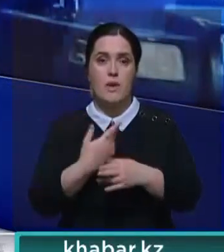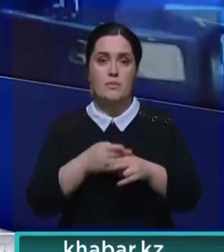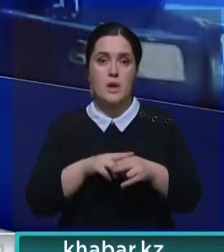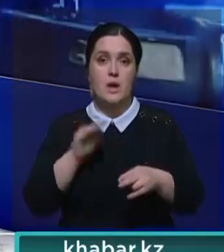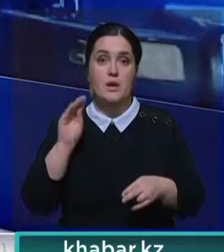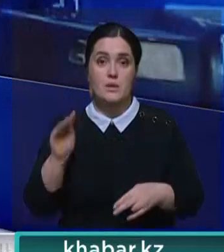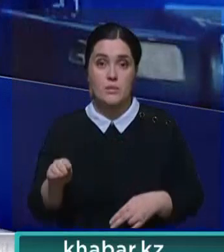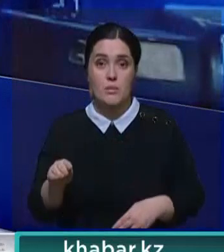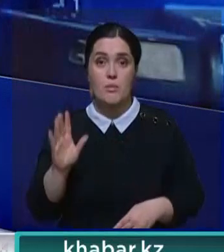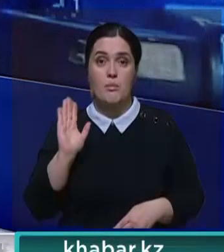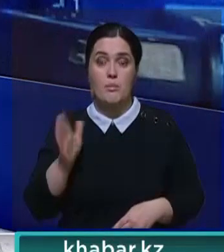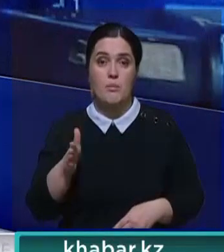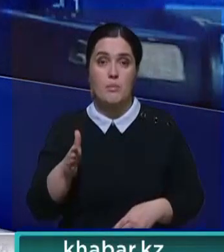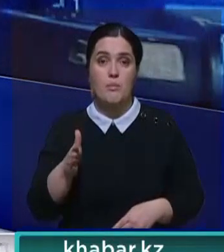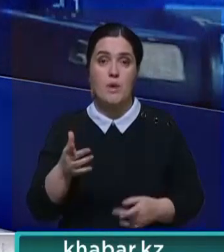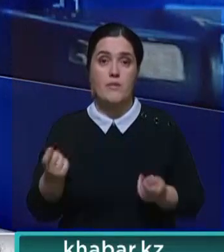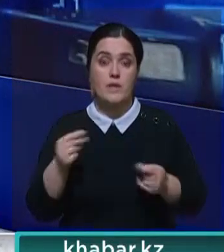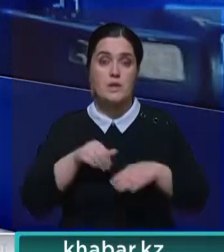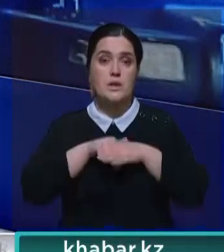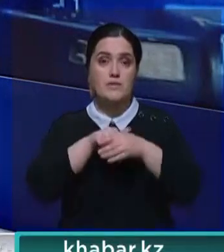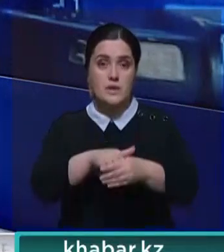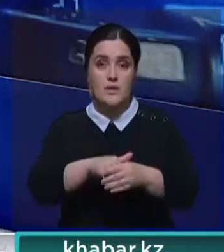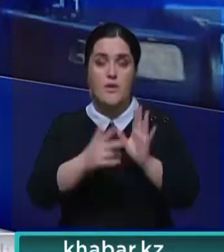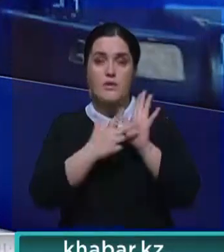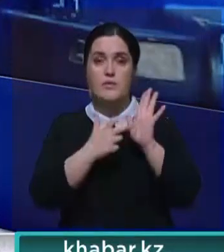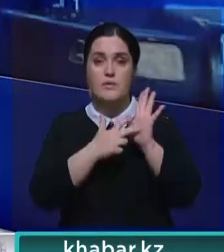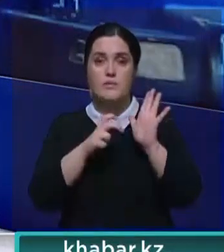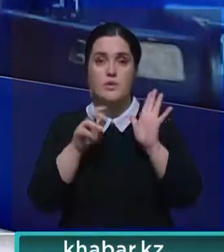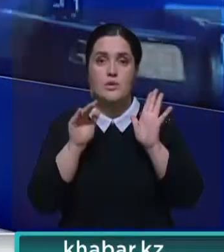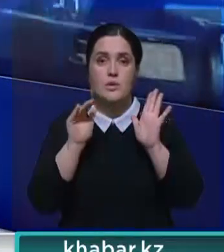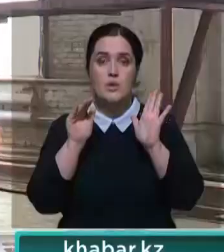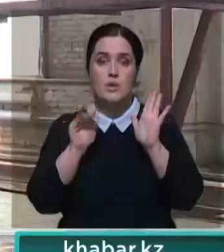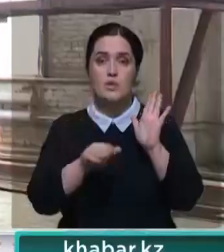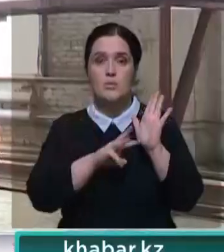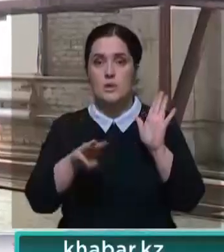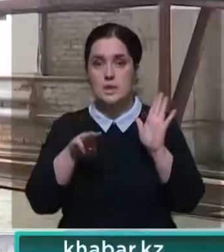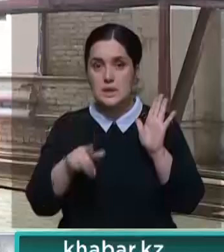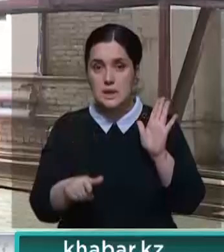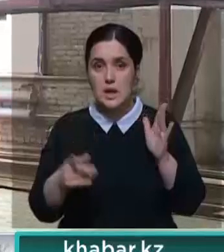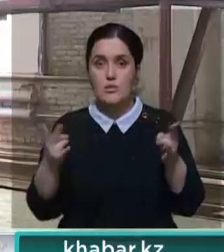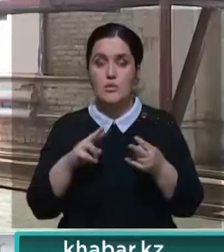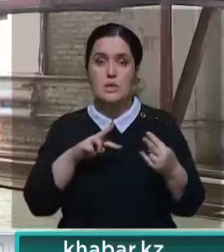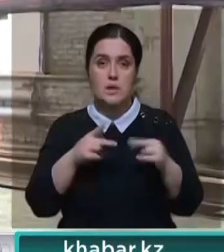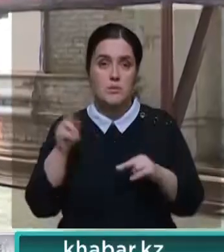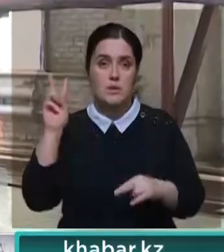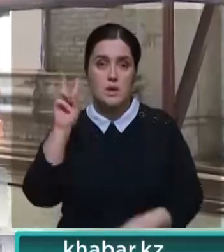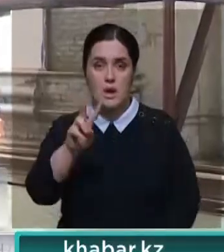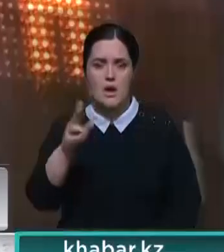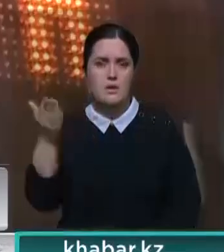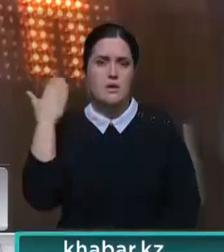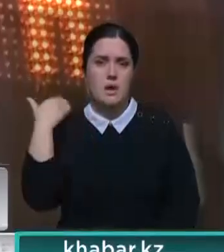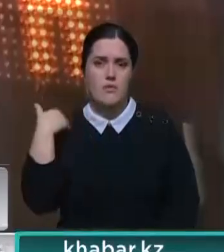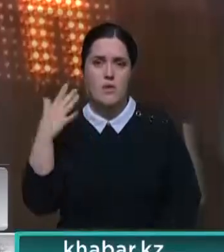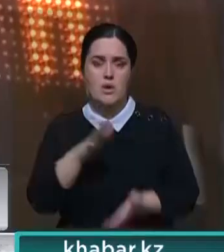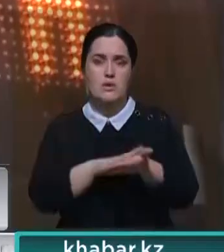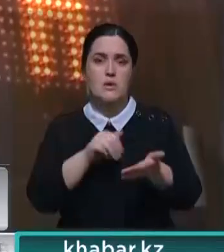В обновлении парка коммунального предприятия местные власти инвестировали больше 800 миллионов тенге. Необходимость замены трамваев